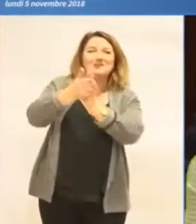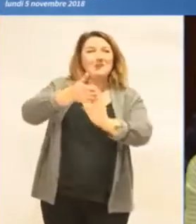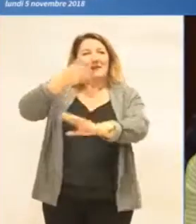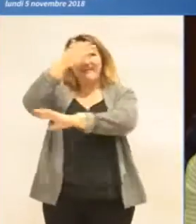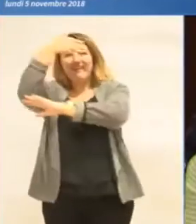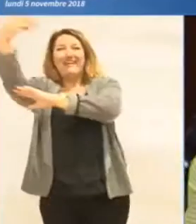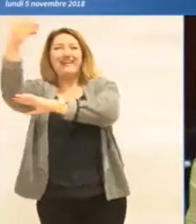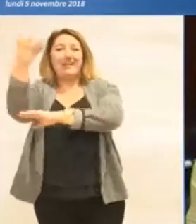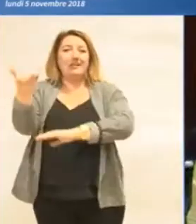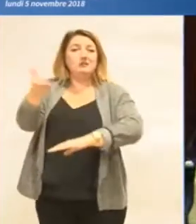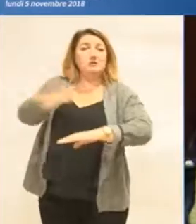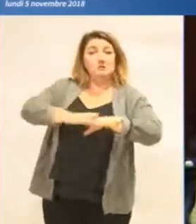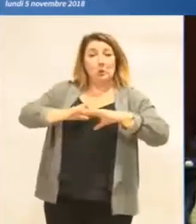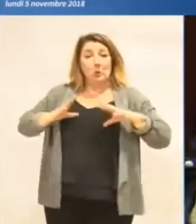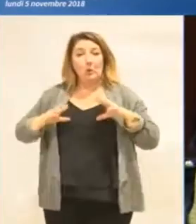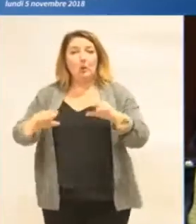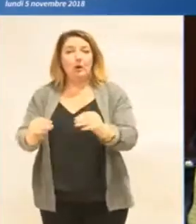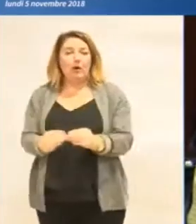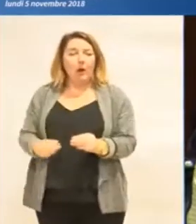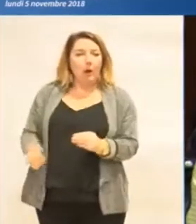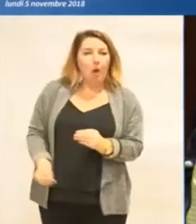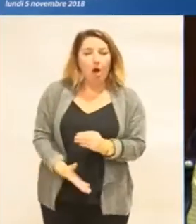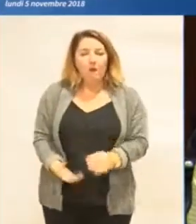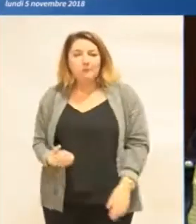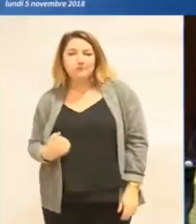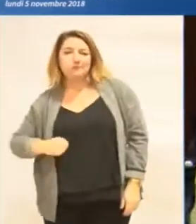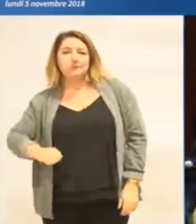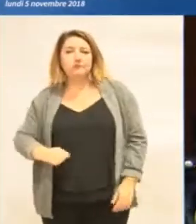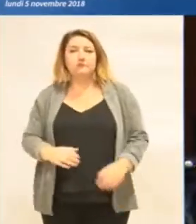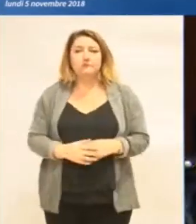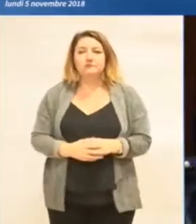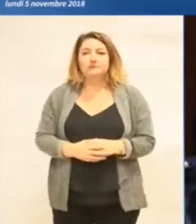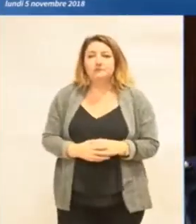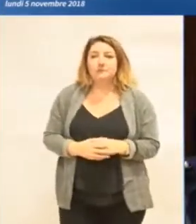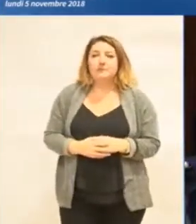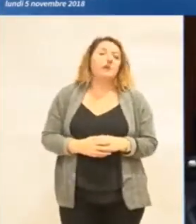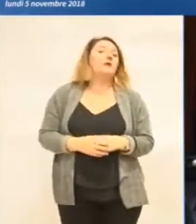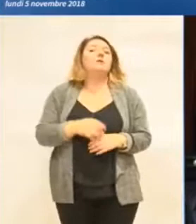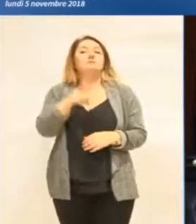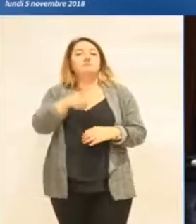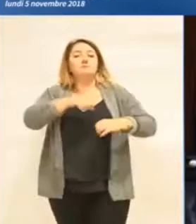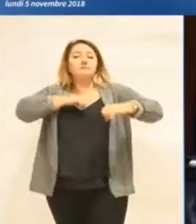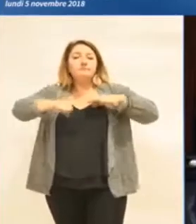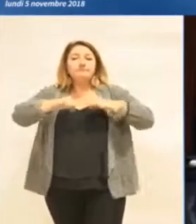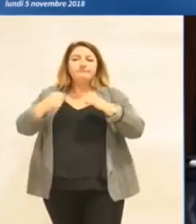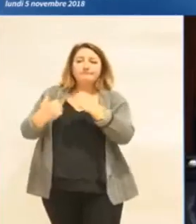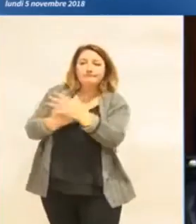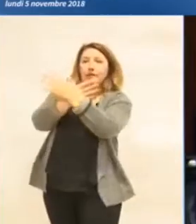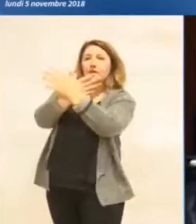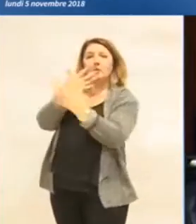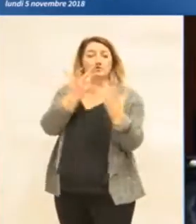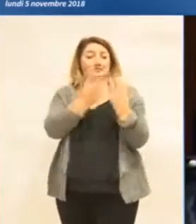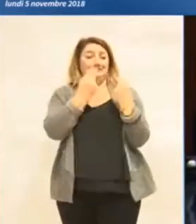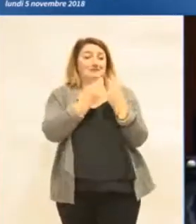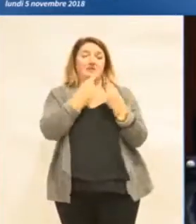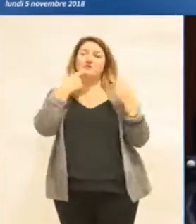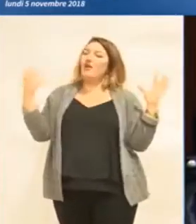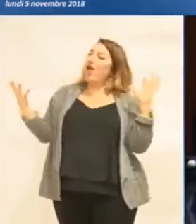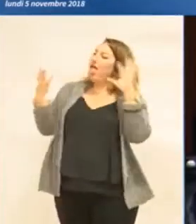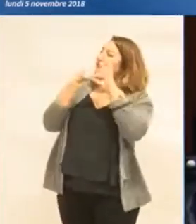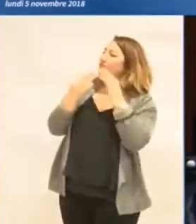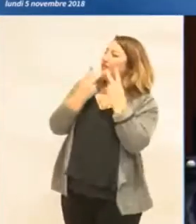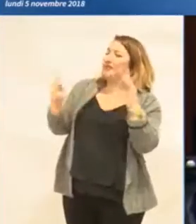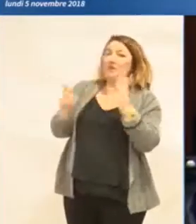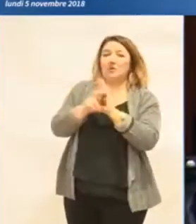ne pas respecter lorsqu'il s'agit de vos intérêts. Vous décrivez des actions de la métro accompagnées par la ville de Grenoble concernant